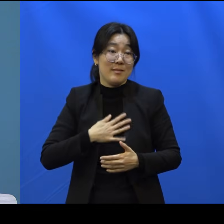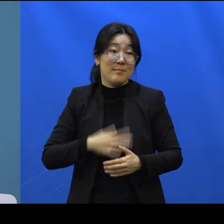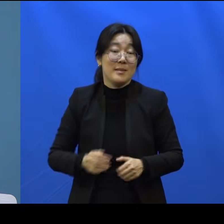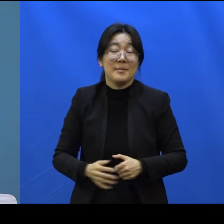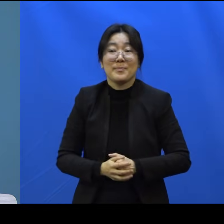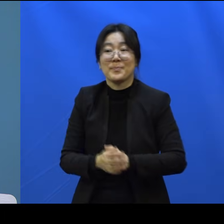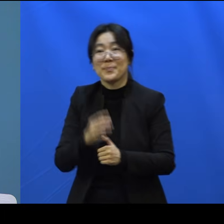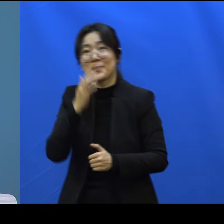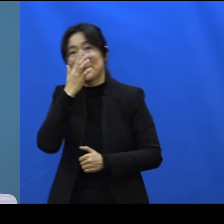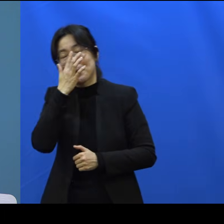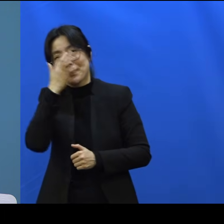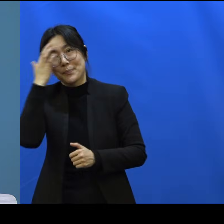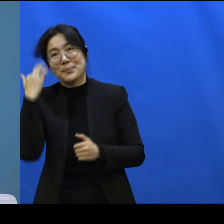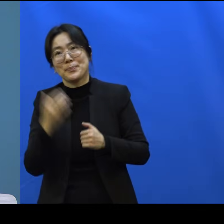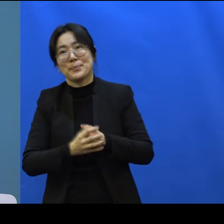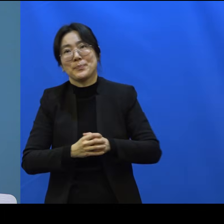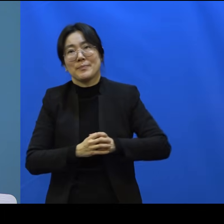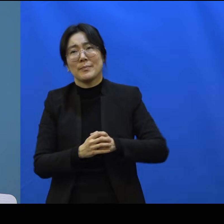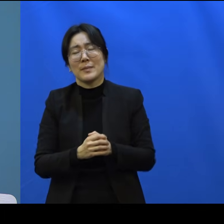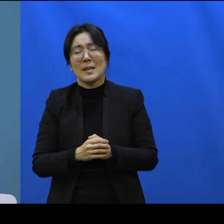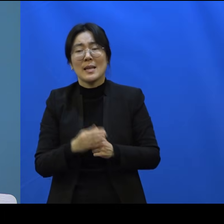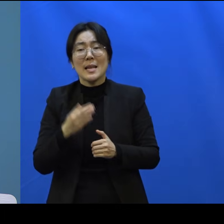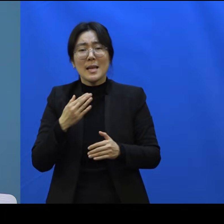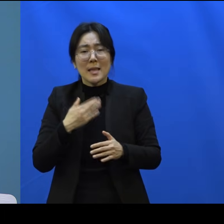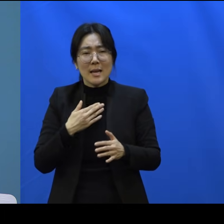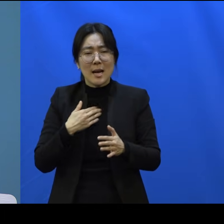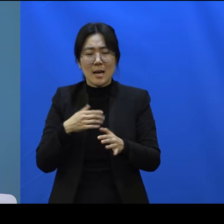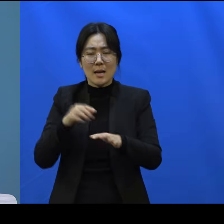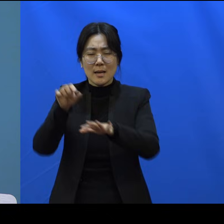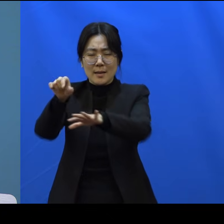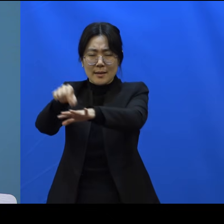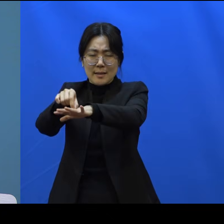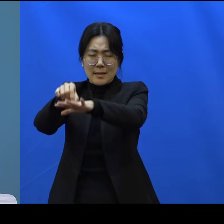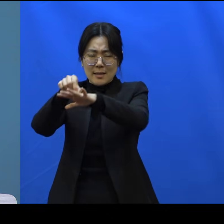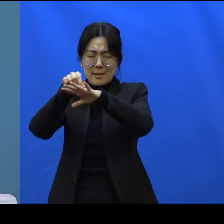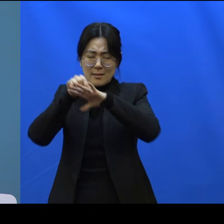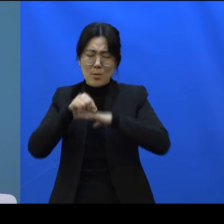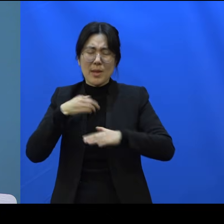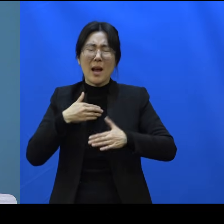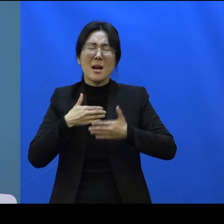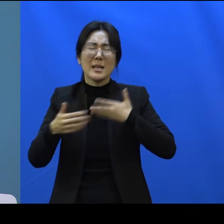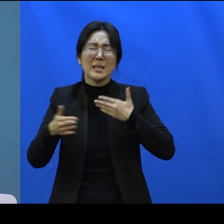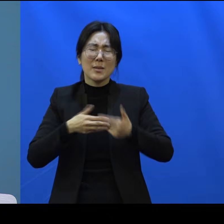이게 나의 진리로 경험하기에는 시간이 걸리는 거예요.